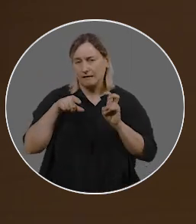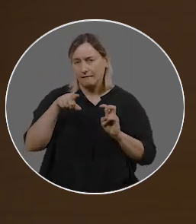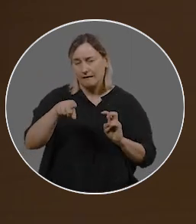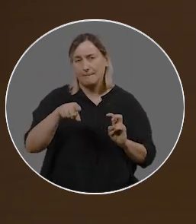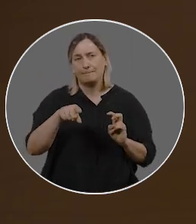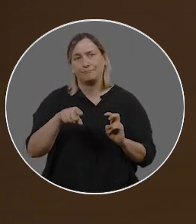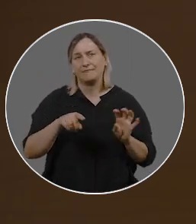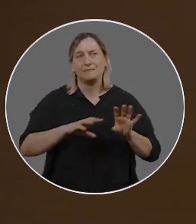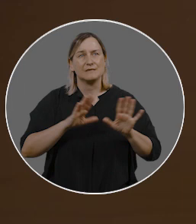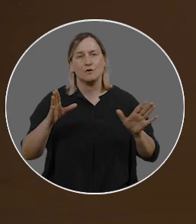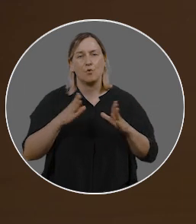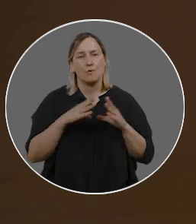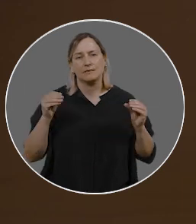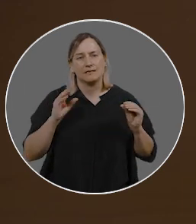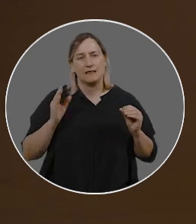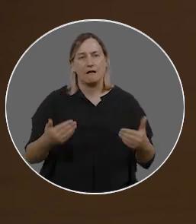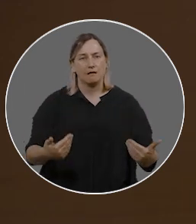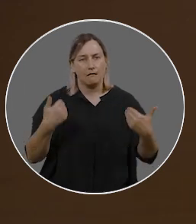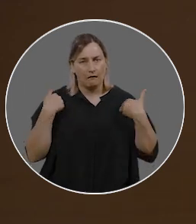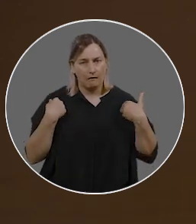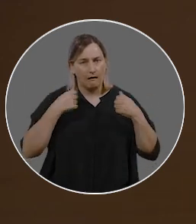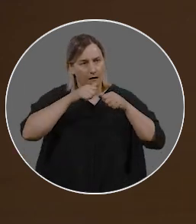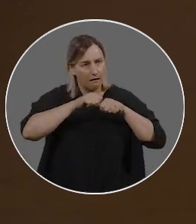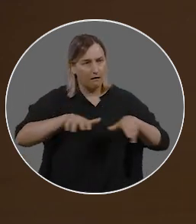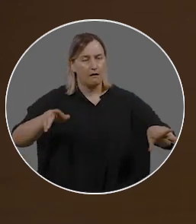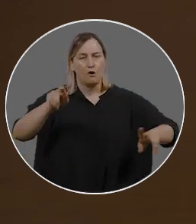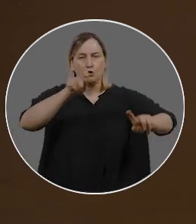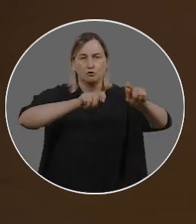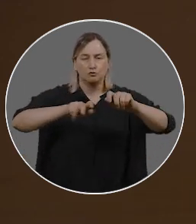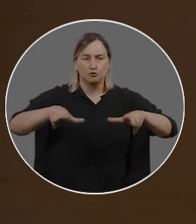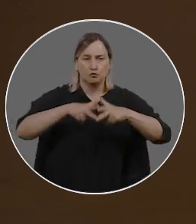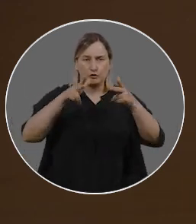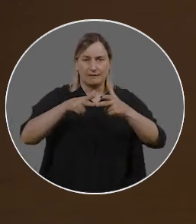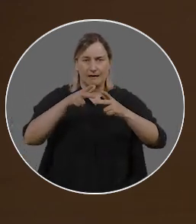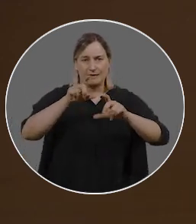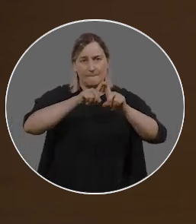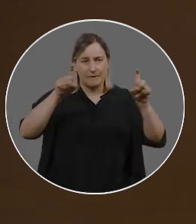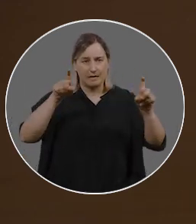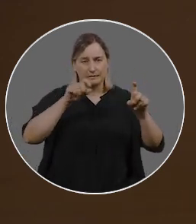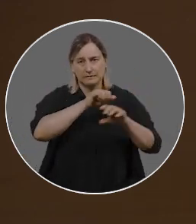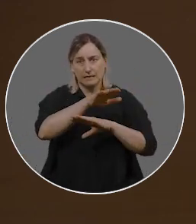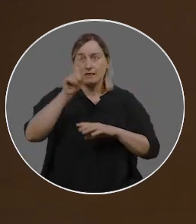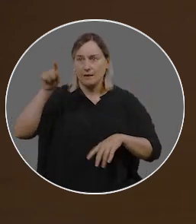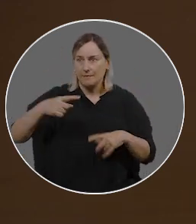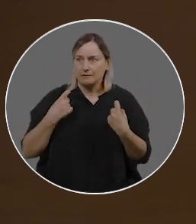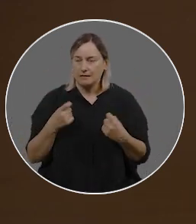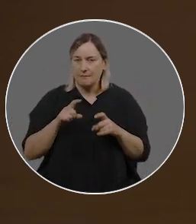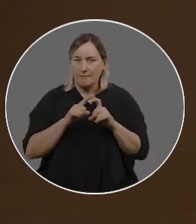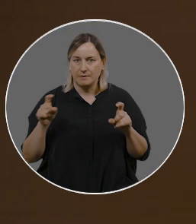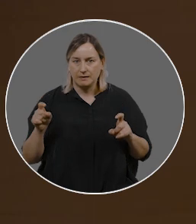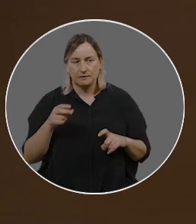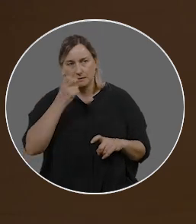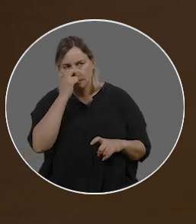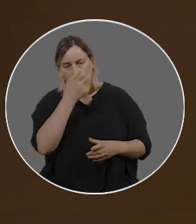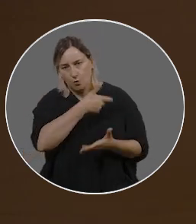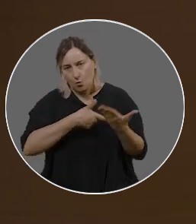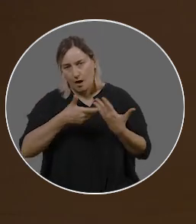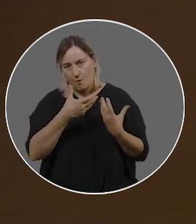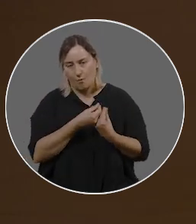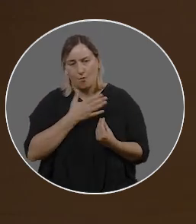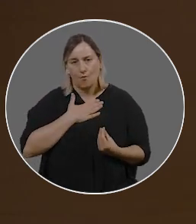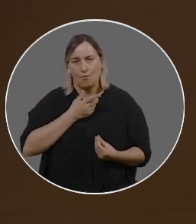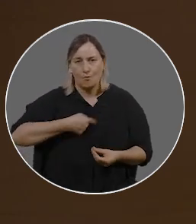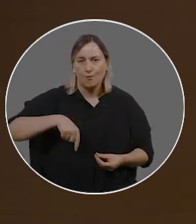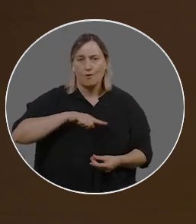és només la universitat que ha d'anar a la societat i a l'empresa. També necessitem empreses que vulguin col·laborar amb nosaltres,